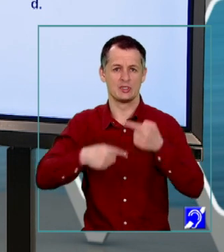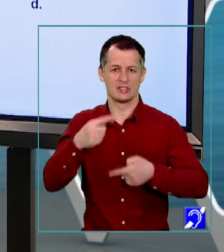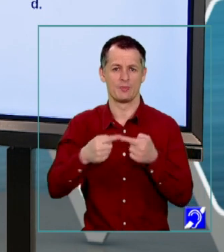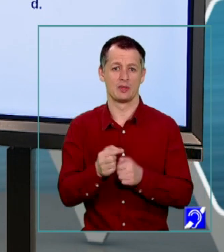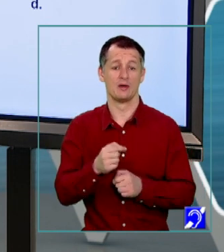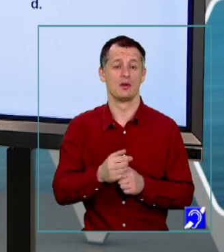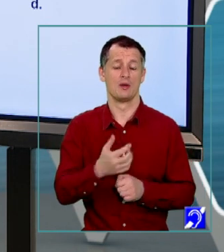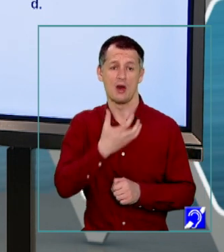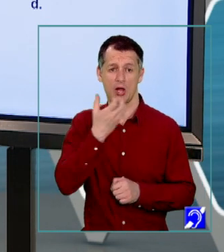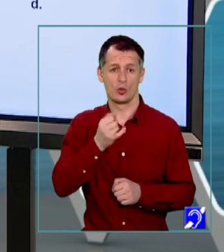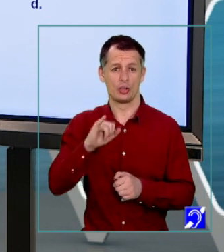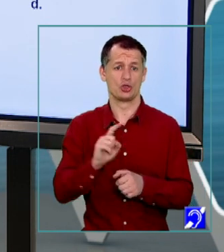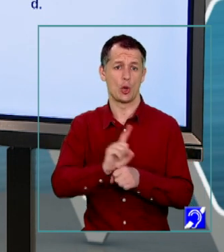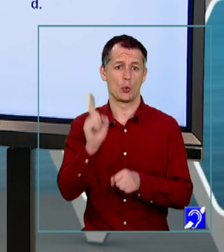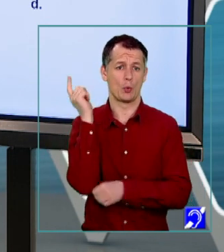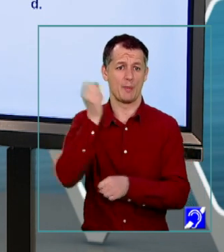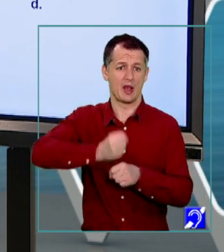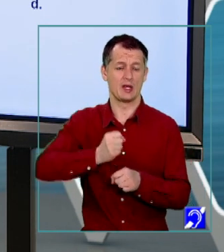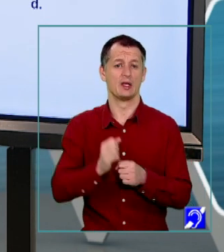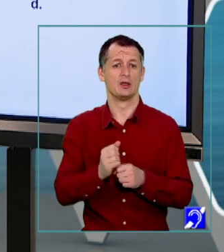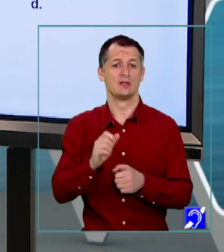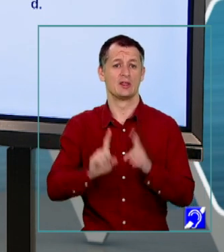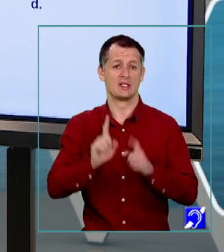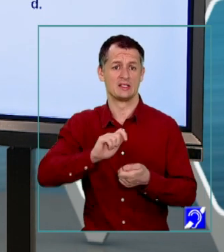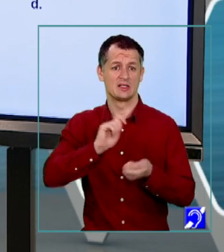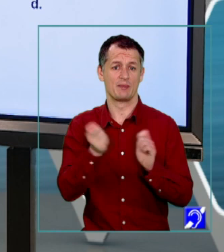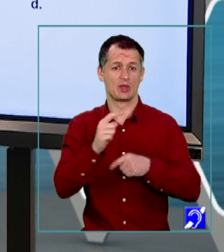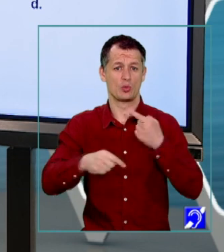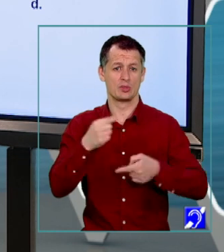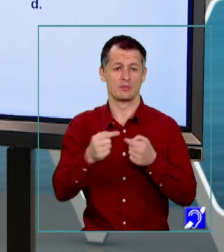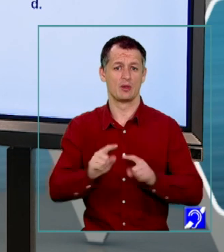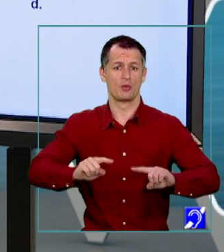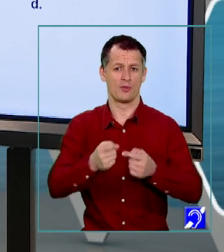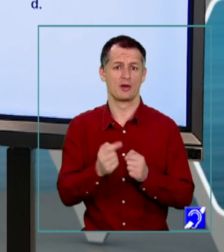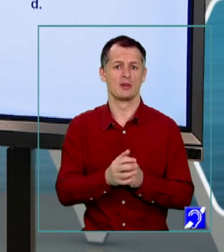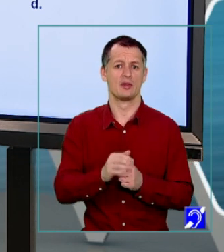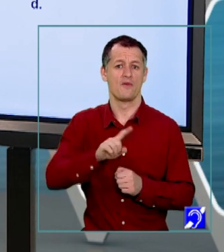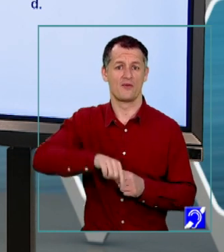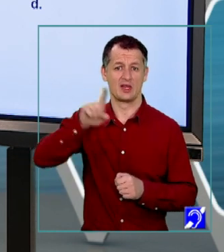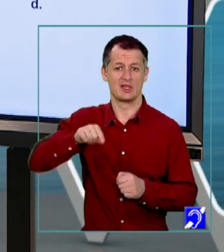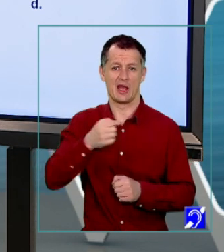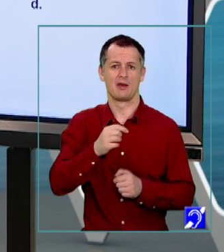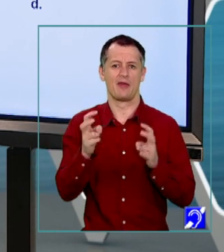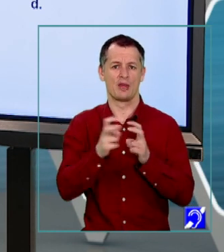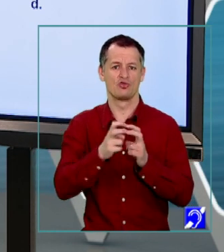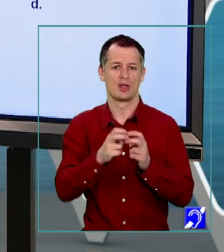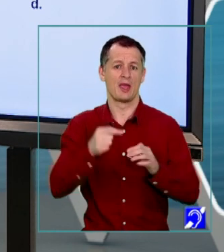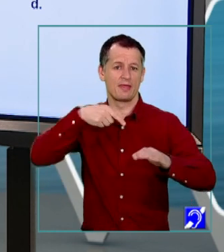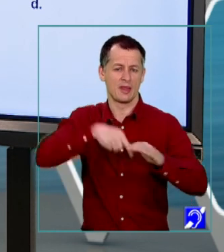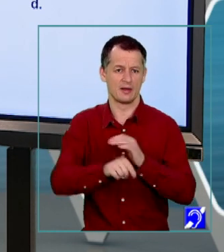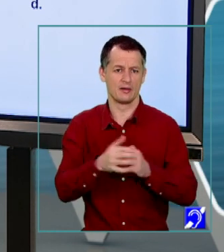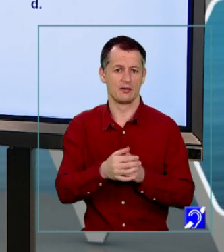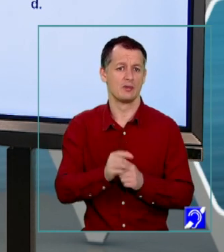mecanic, dacă sunt schimbate de un sistem, determină variații energiei interne. Cu alte cuvinte, căldura și lucru